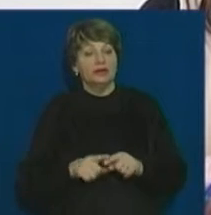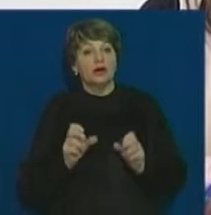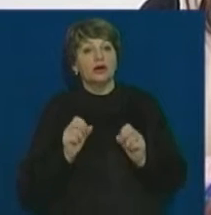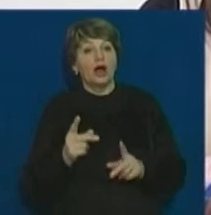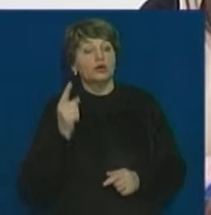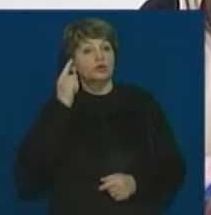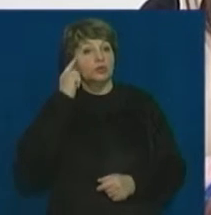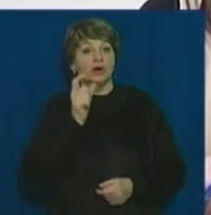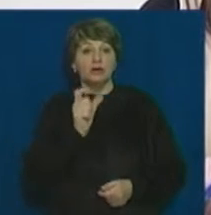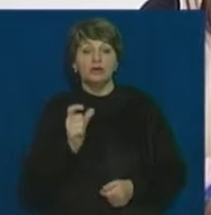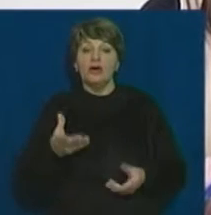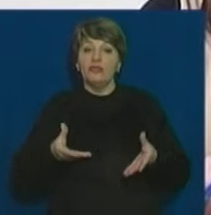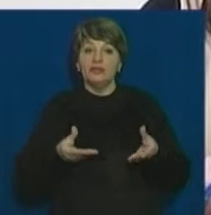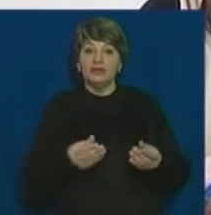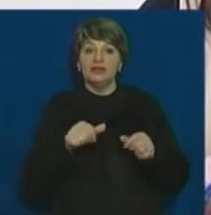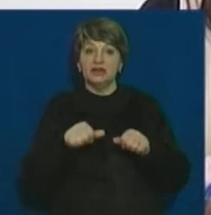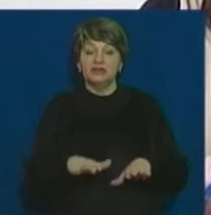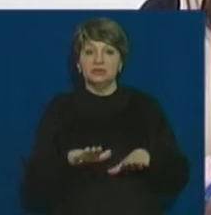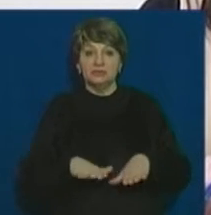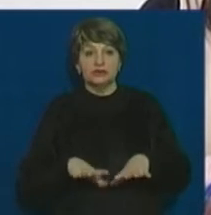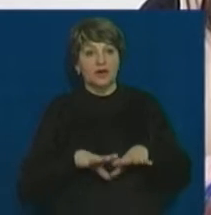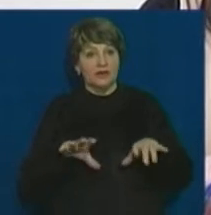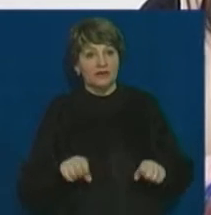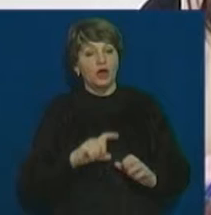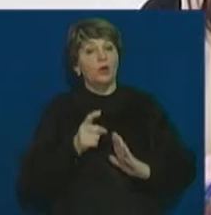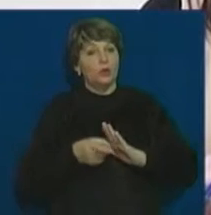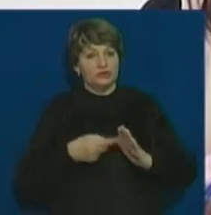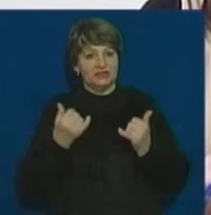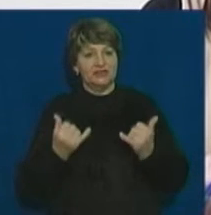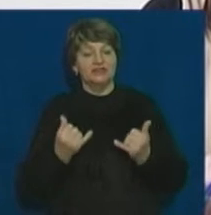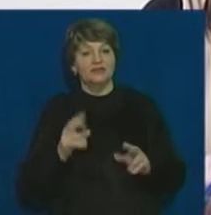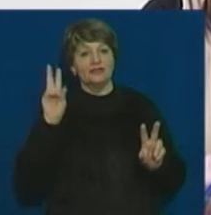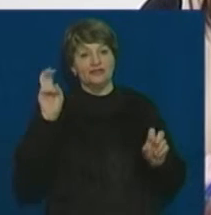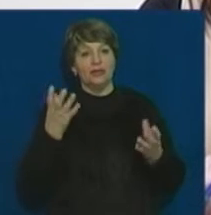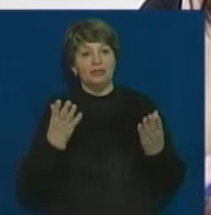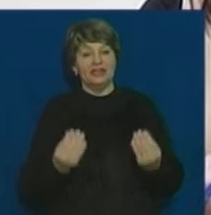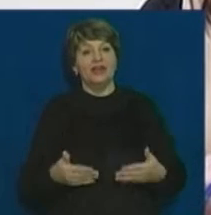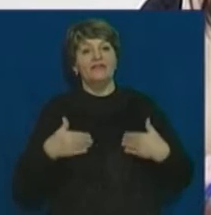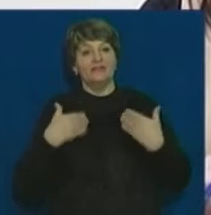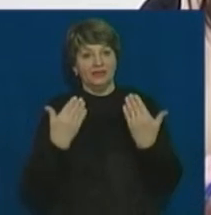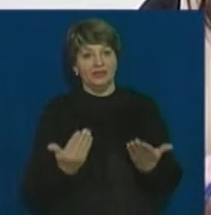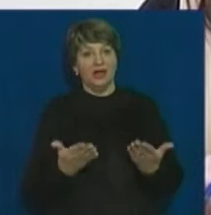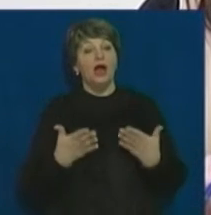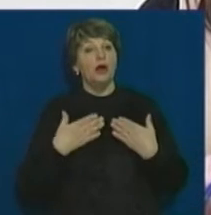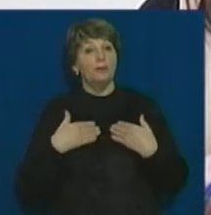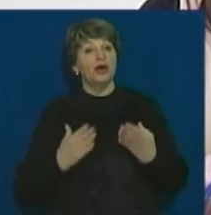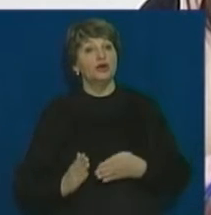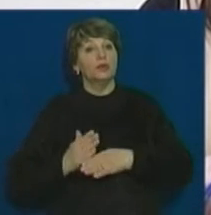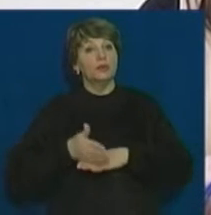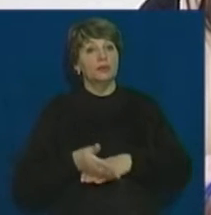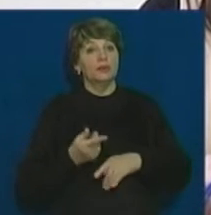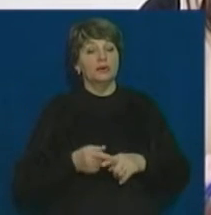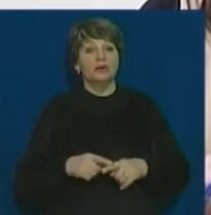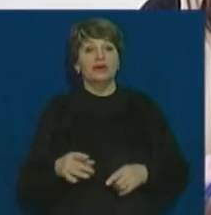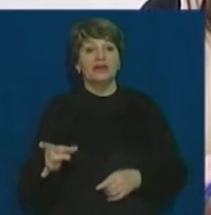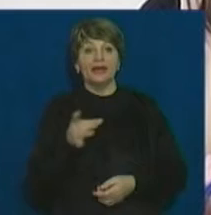думка городян впливатиме на рішення міської влади? Про це дізнаємось у програмі «Тема дня». Вітаю! Мої співрозмовниці – регіональна